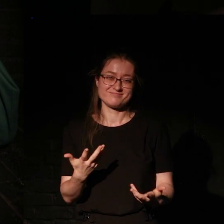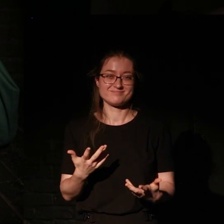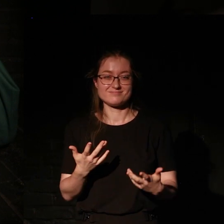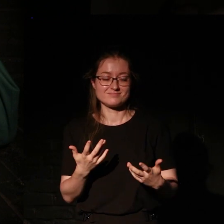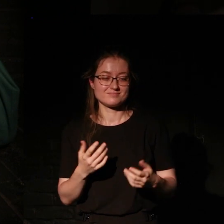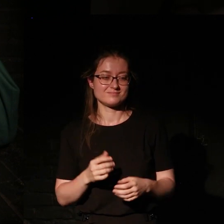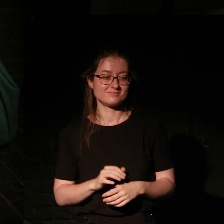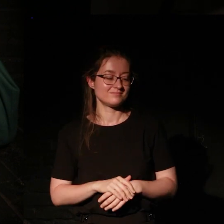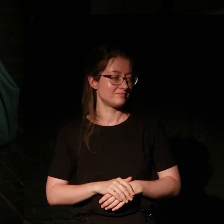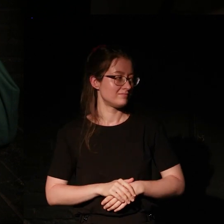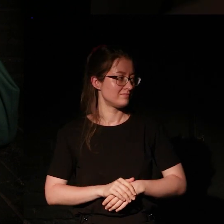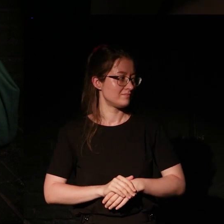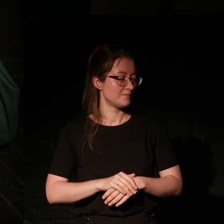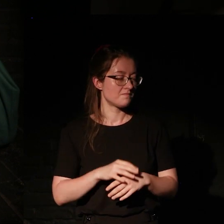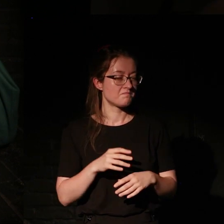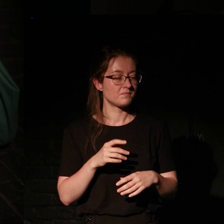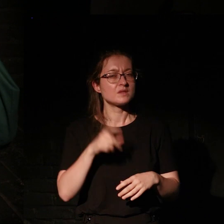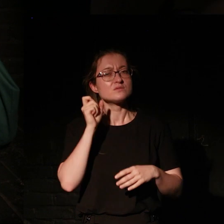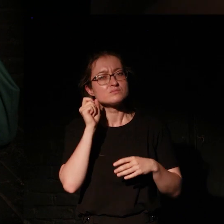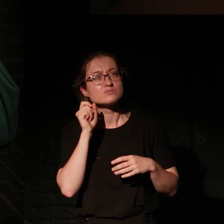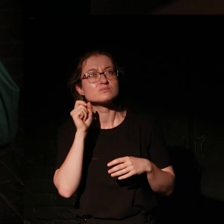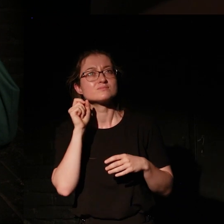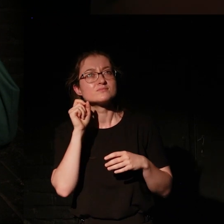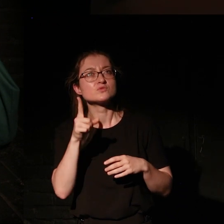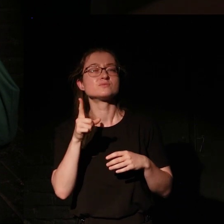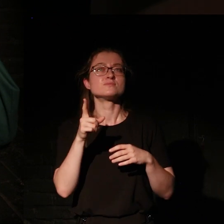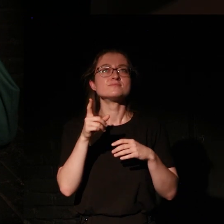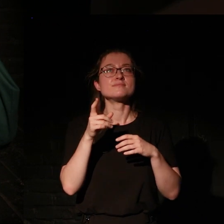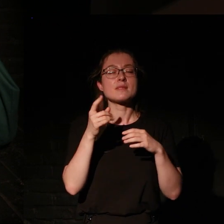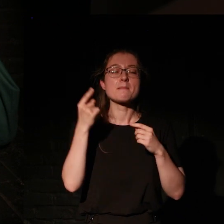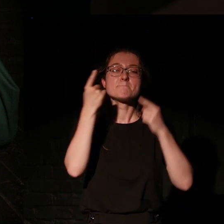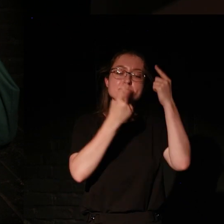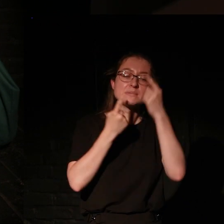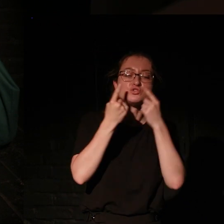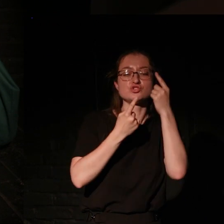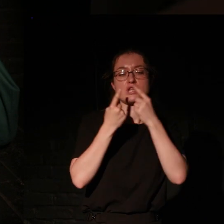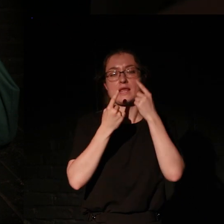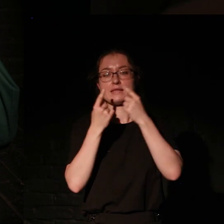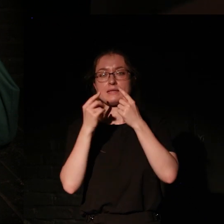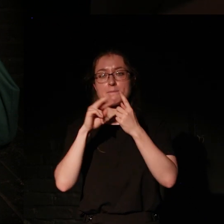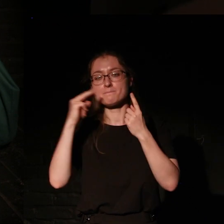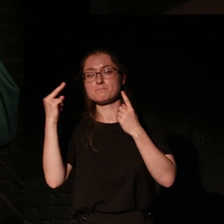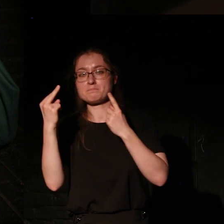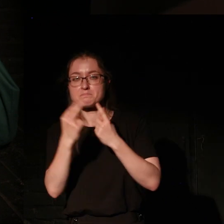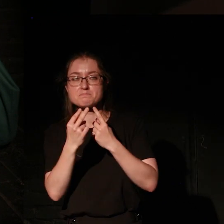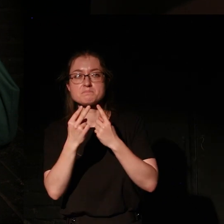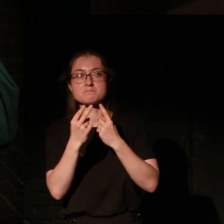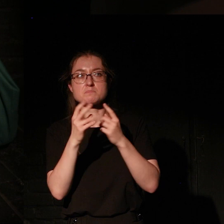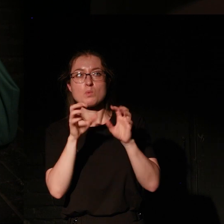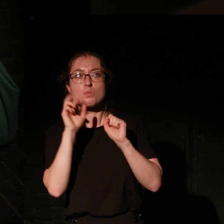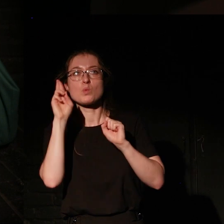sądy o Biblii i o jej lekturze, które uważa pani za takie, które należałoby